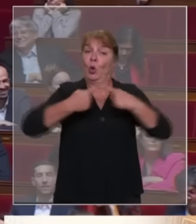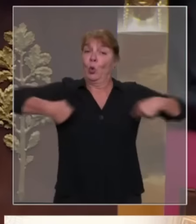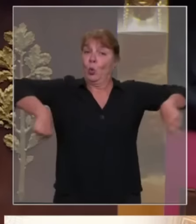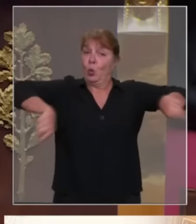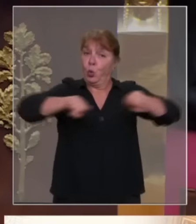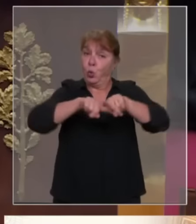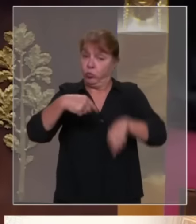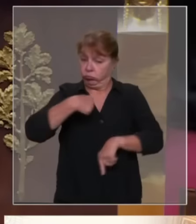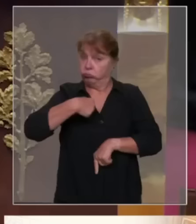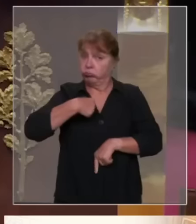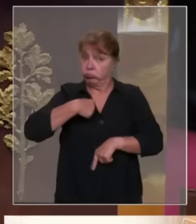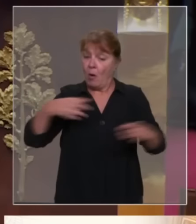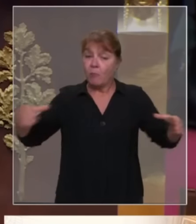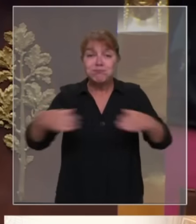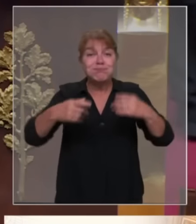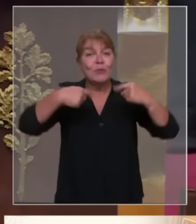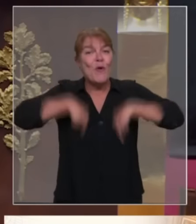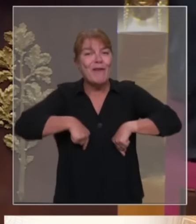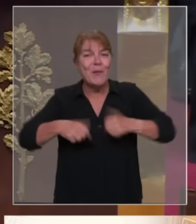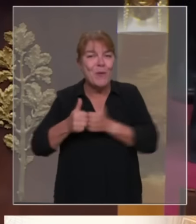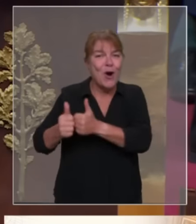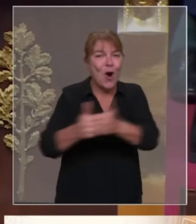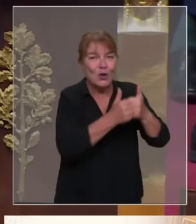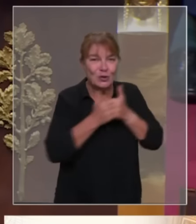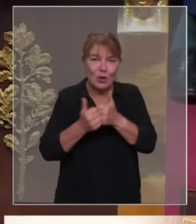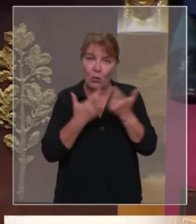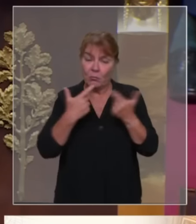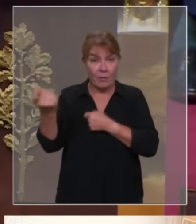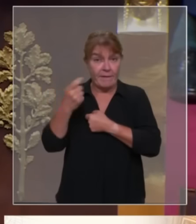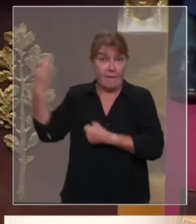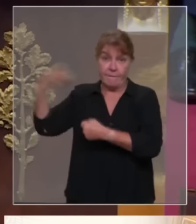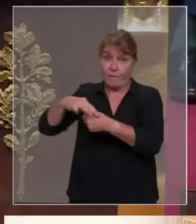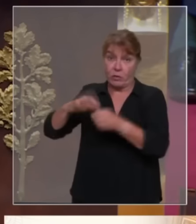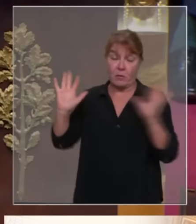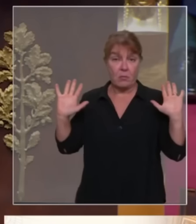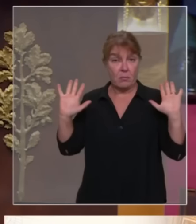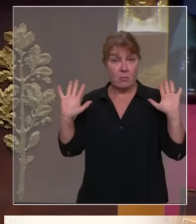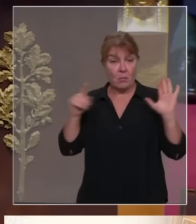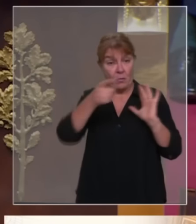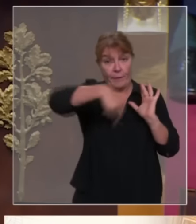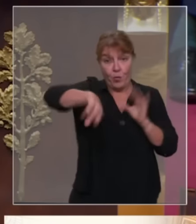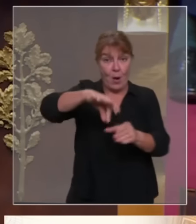Je pars avec le gouvernement d'un vote populaire qui vous a élu,